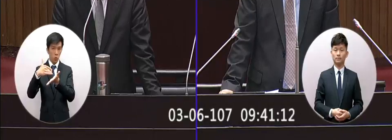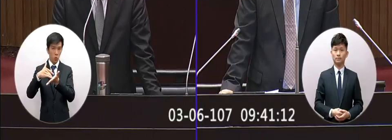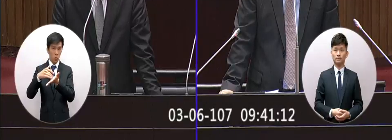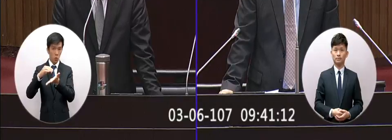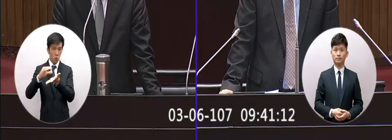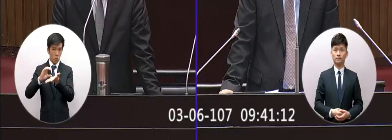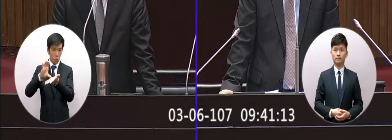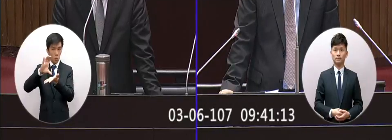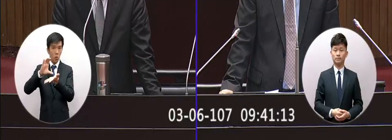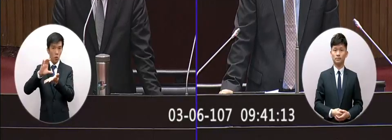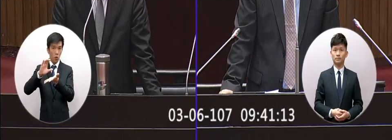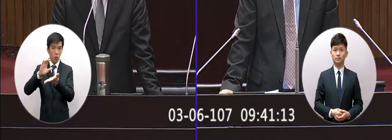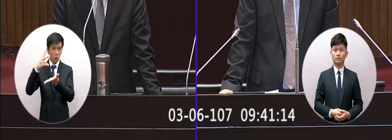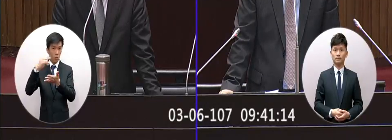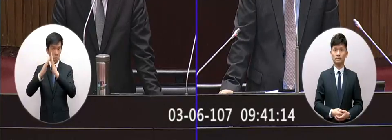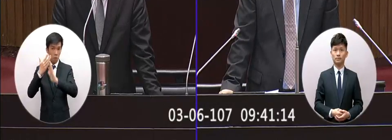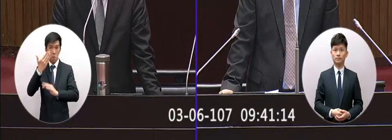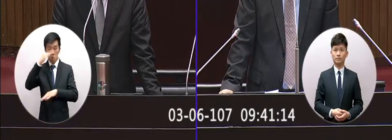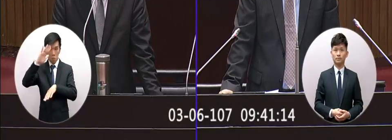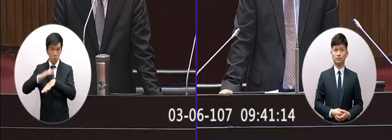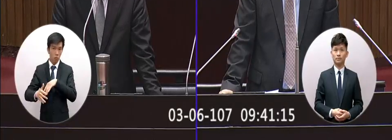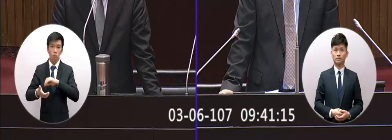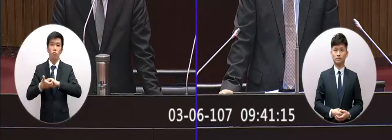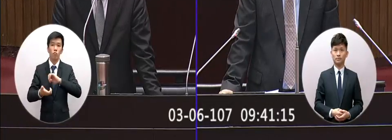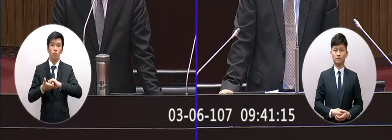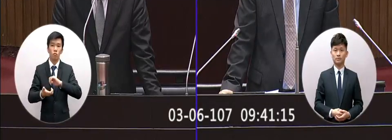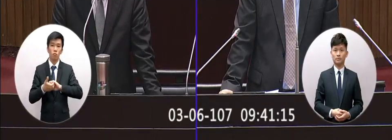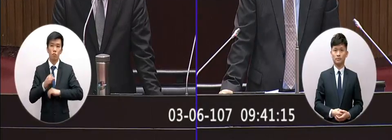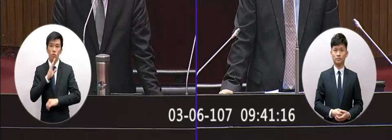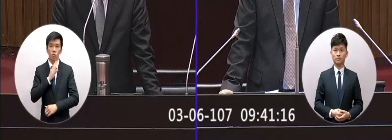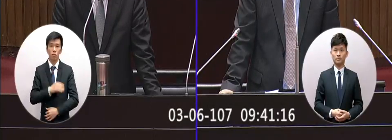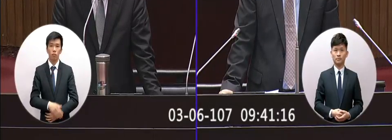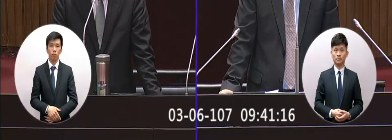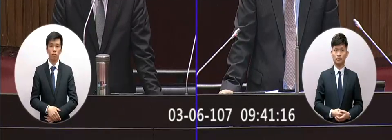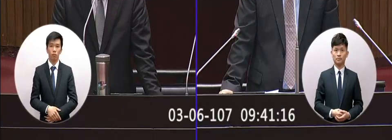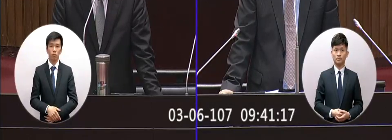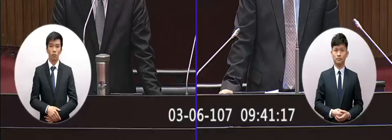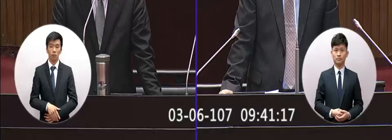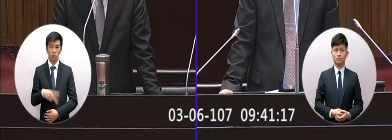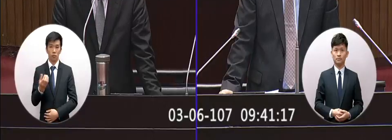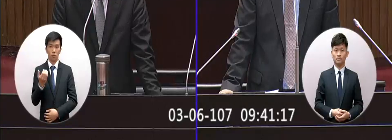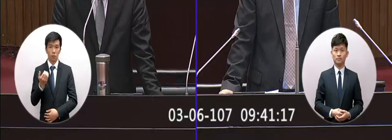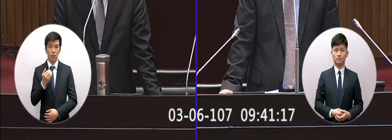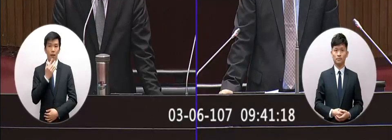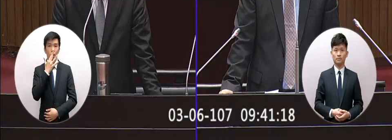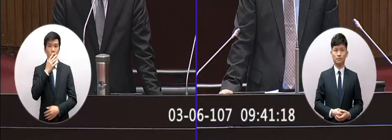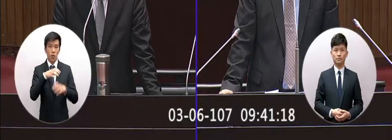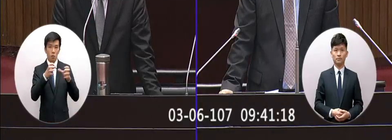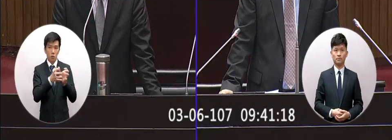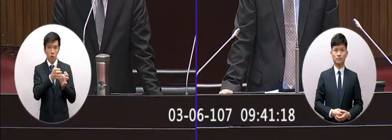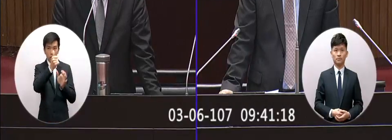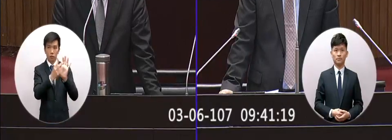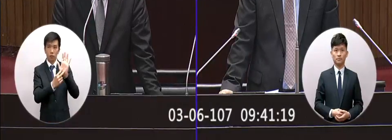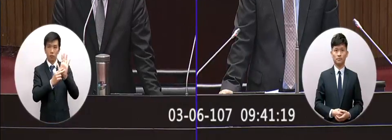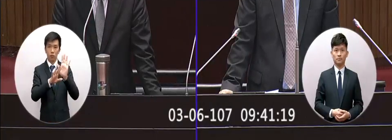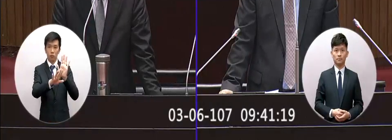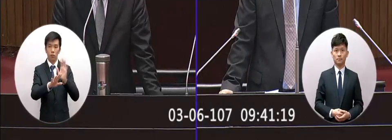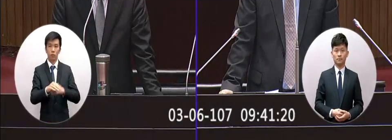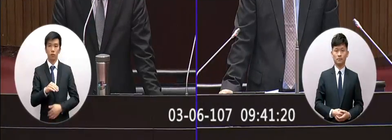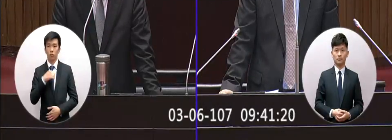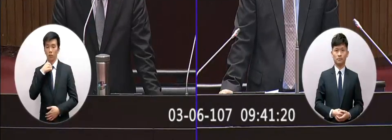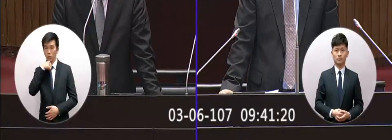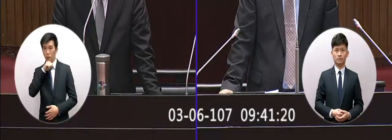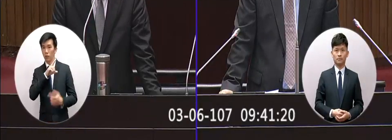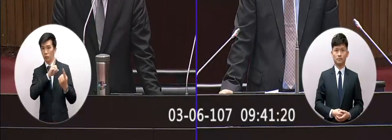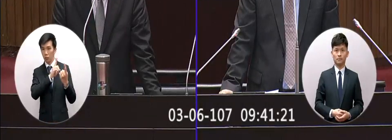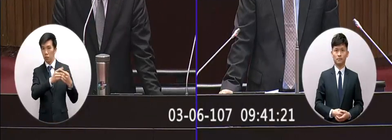话，那历史恐怕全部都改观了啊。更何况呢，刚刚我们严部长已经说明，台湾面对中国武力